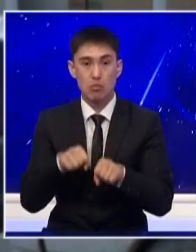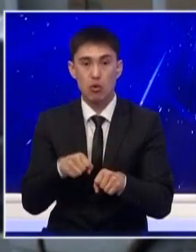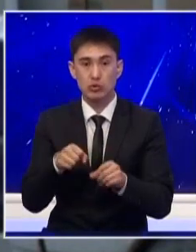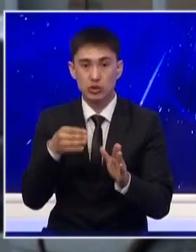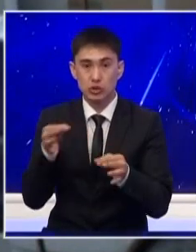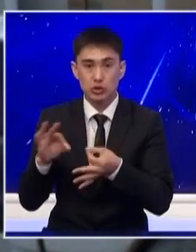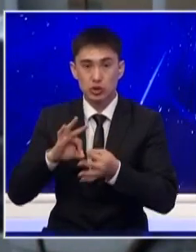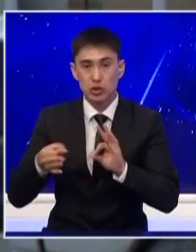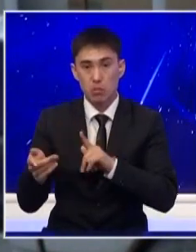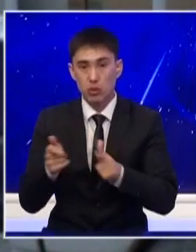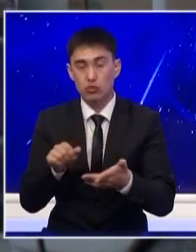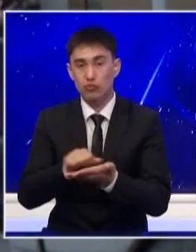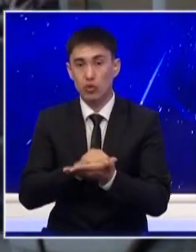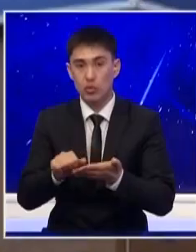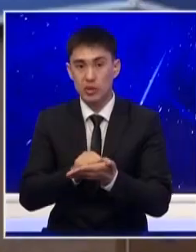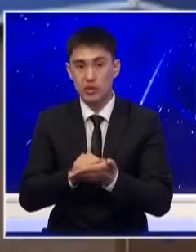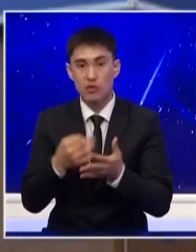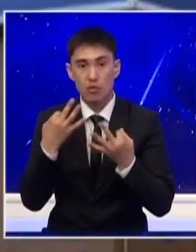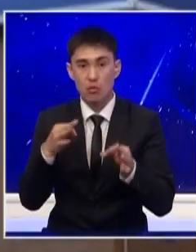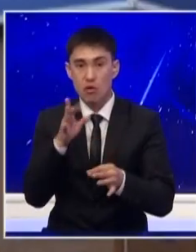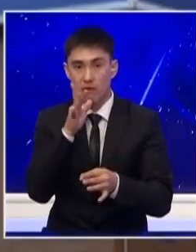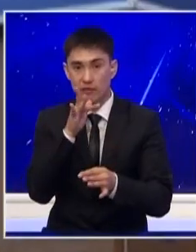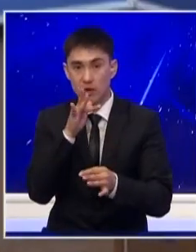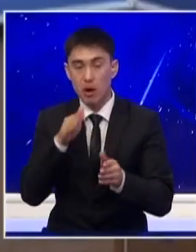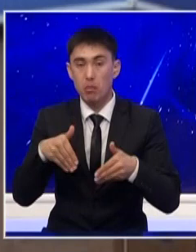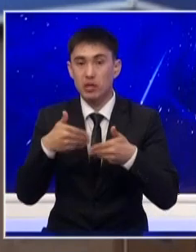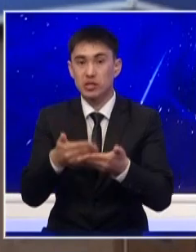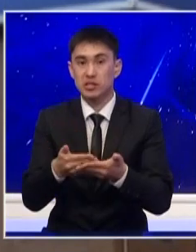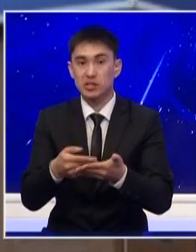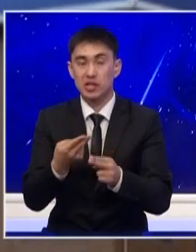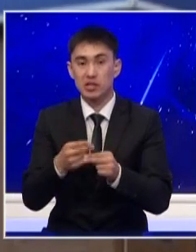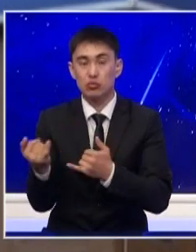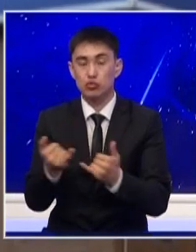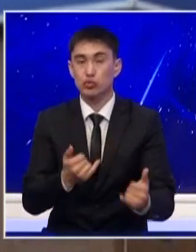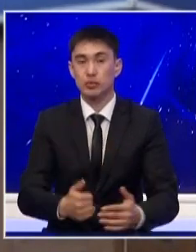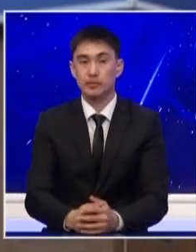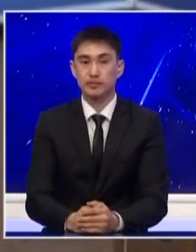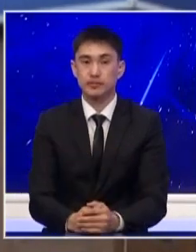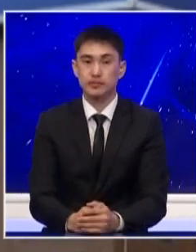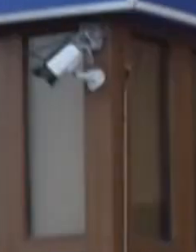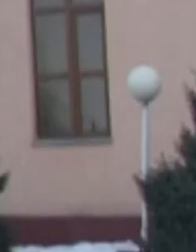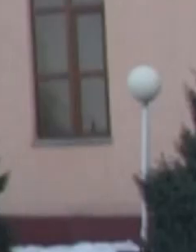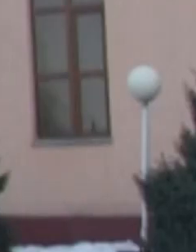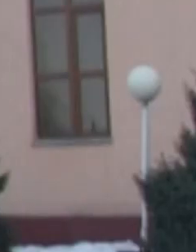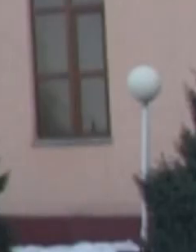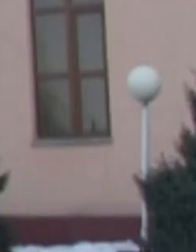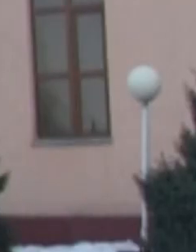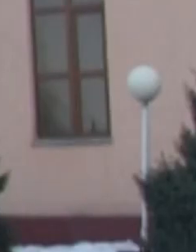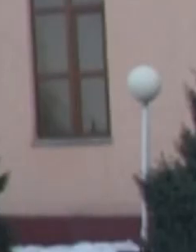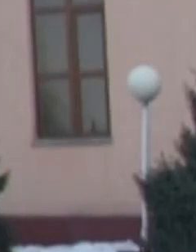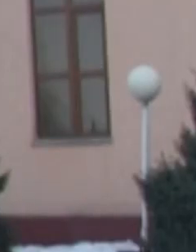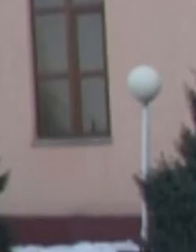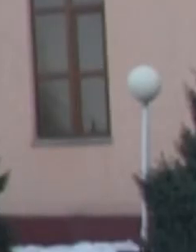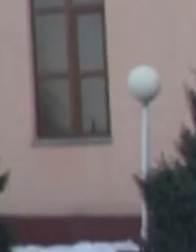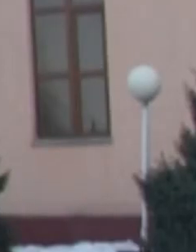тщательно подготовить необходимые документы и в любое время обратиться за данными услугами. Дина Боранбаева, Жасулан Шинкенджи,